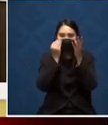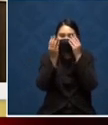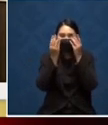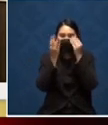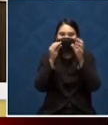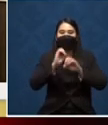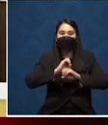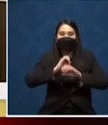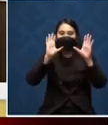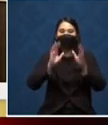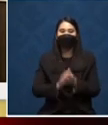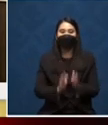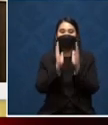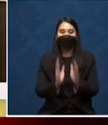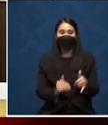นดี